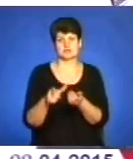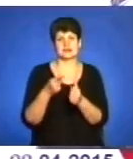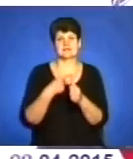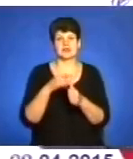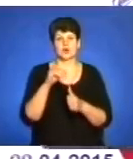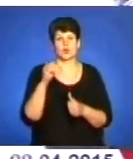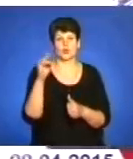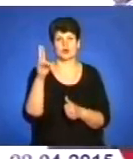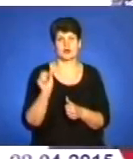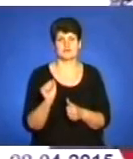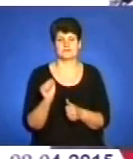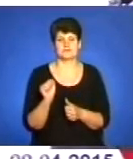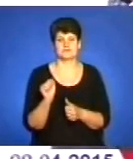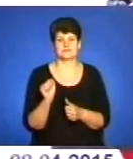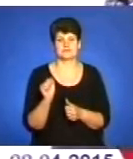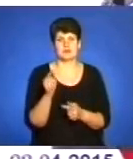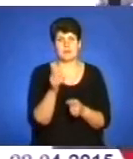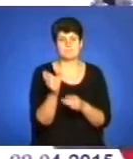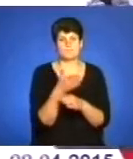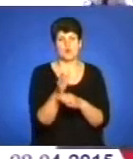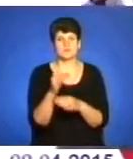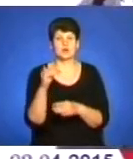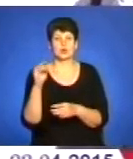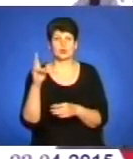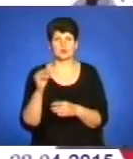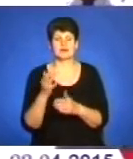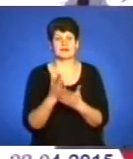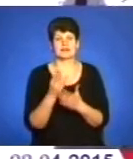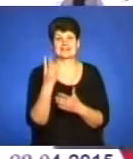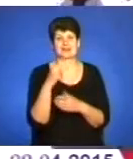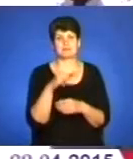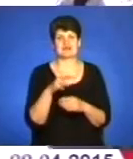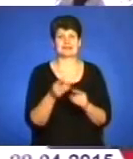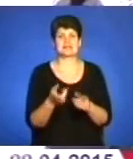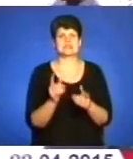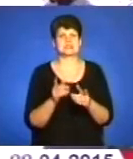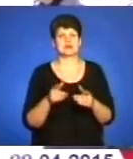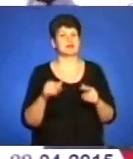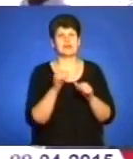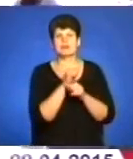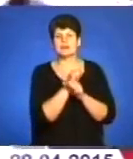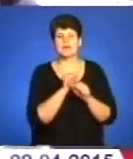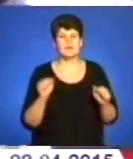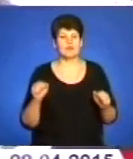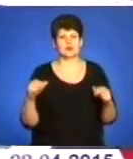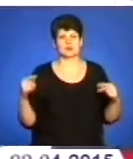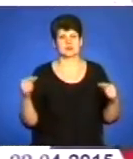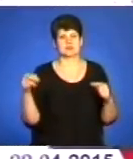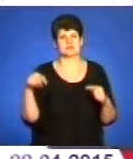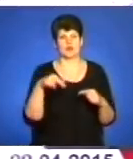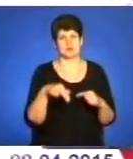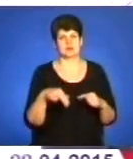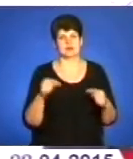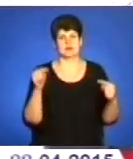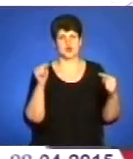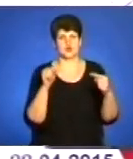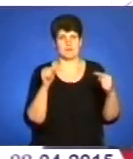Цей майданчик, він розрахований на тверду поверхню, діаметр майданчика 10